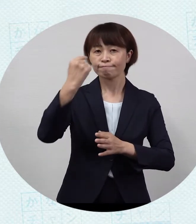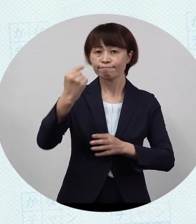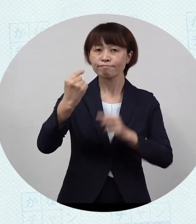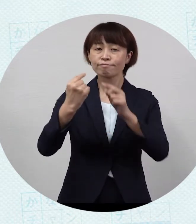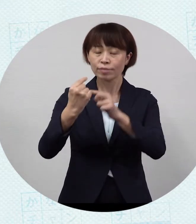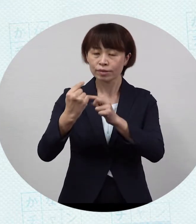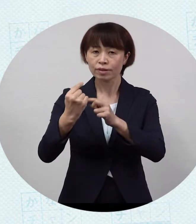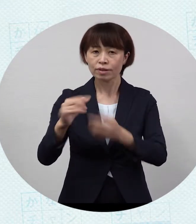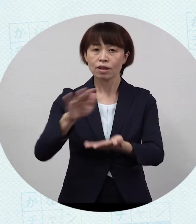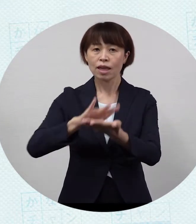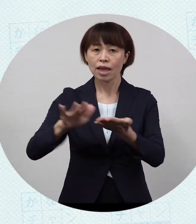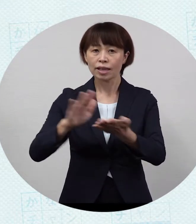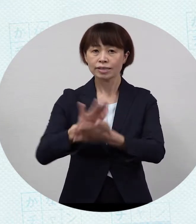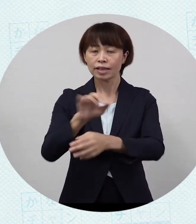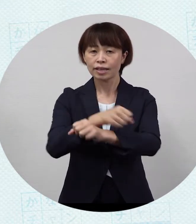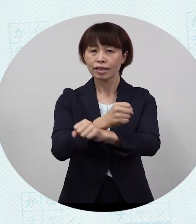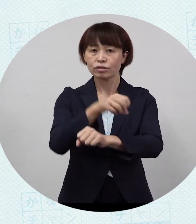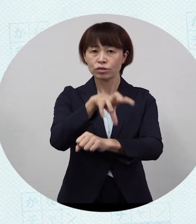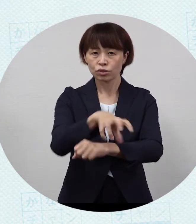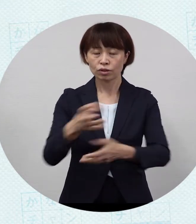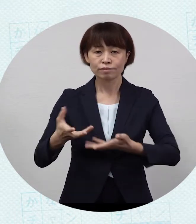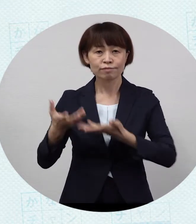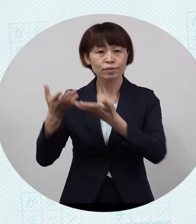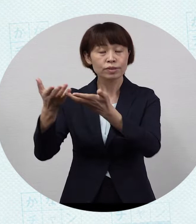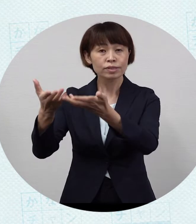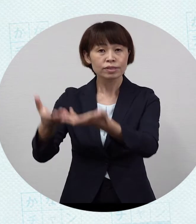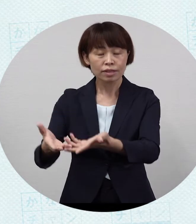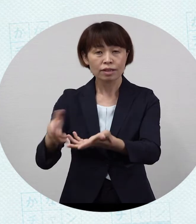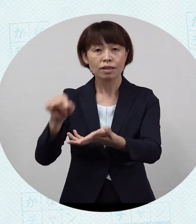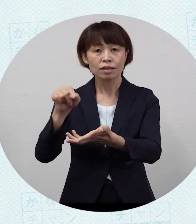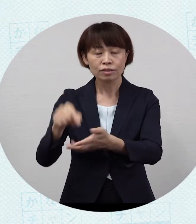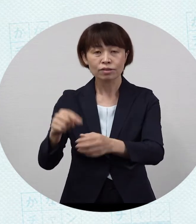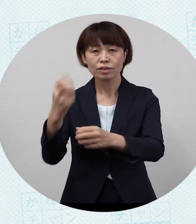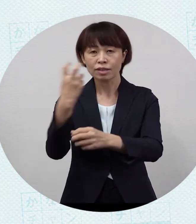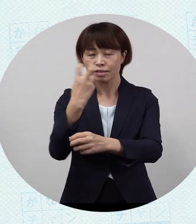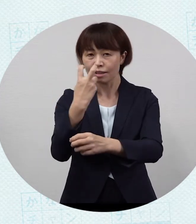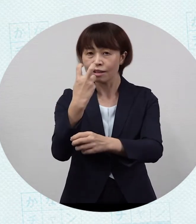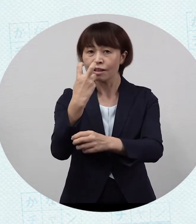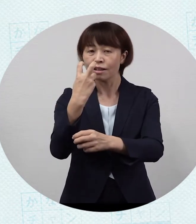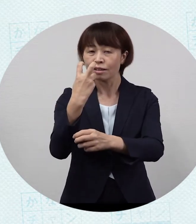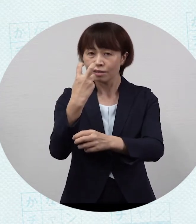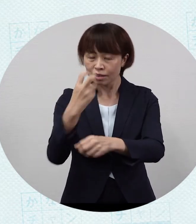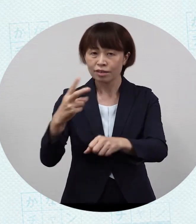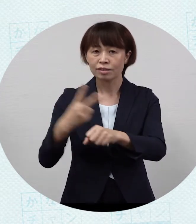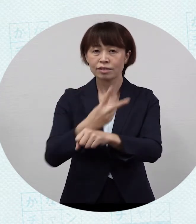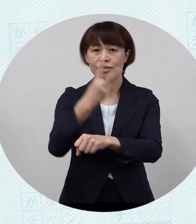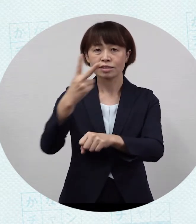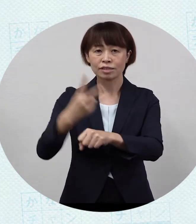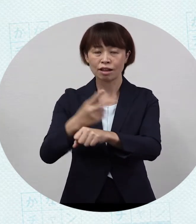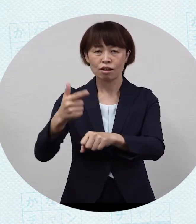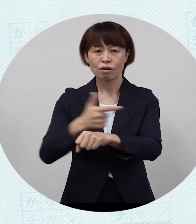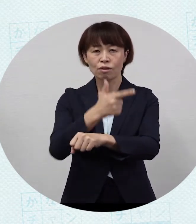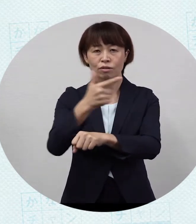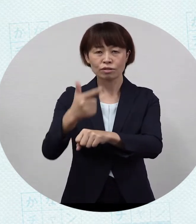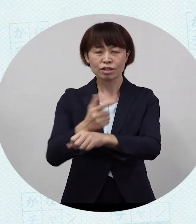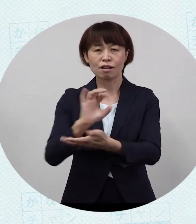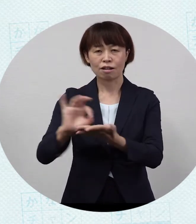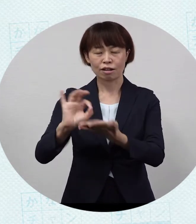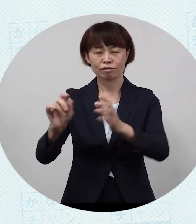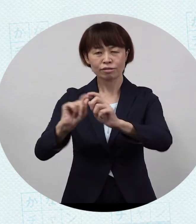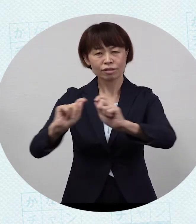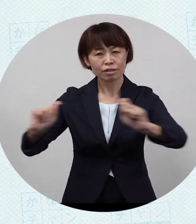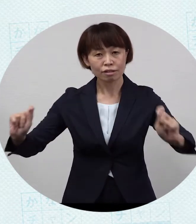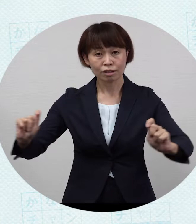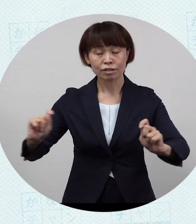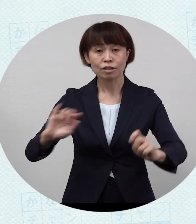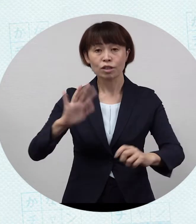するとそれを衛生研究所に持ち込んで、そこで、結果が分かるわけですね。しかも2時間も 6時間もかかったんですね、で